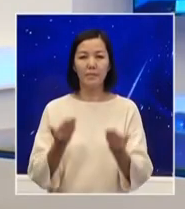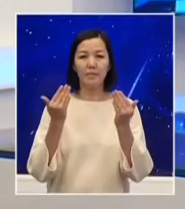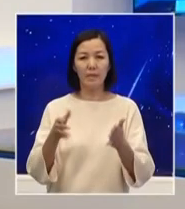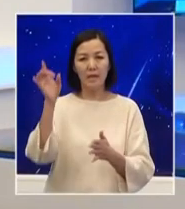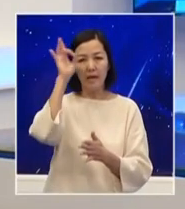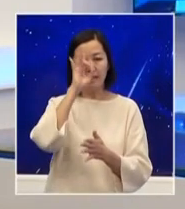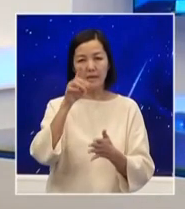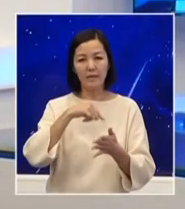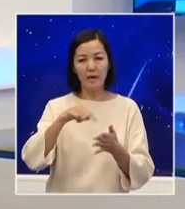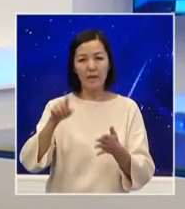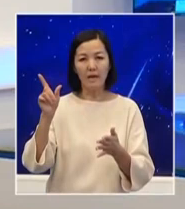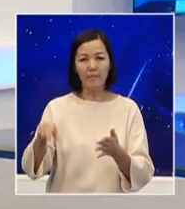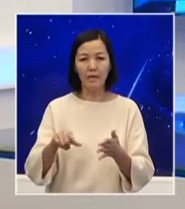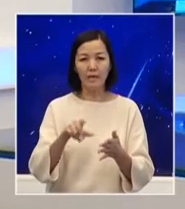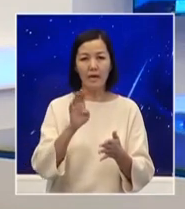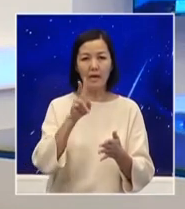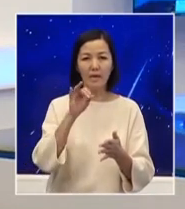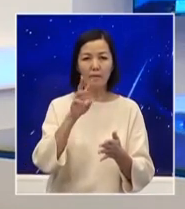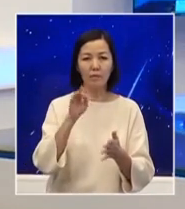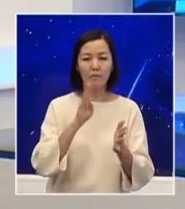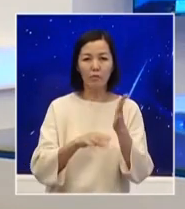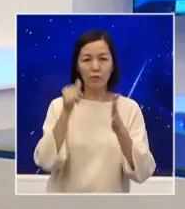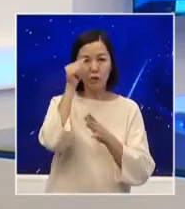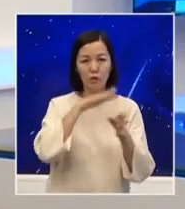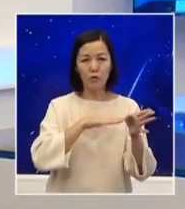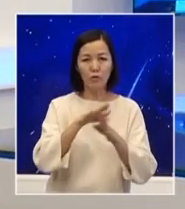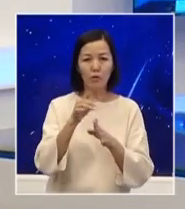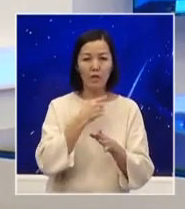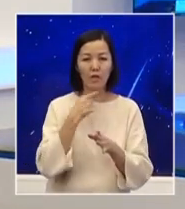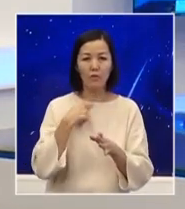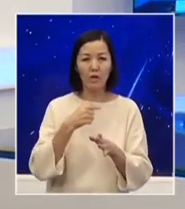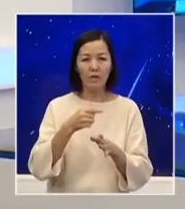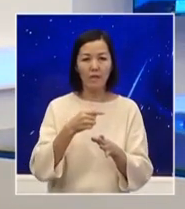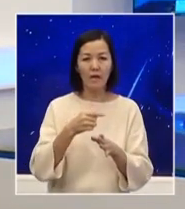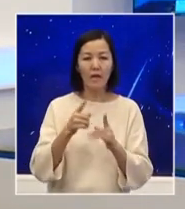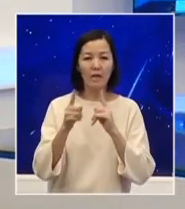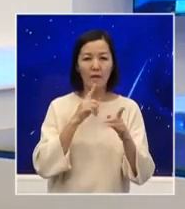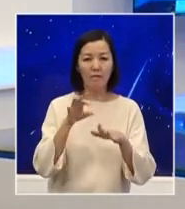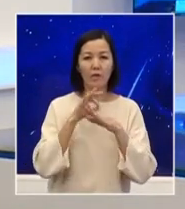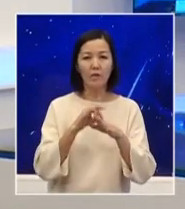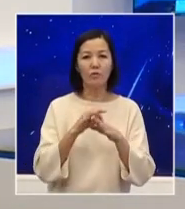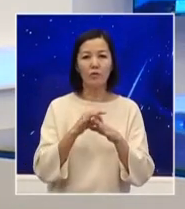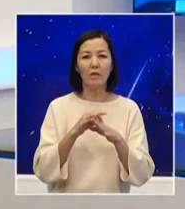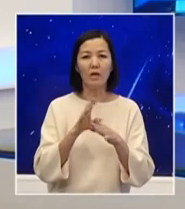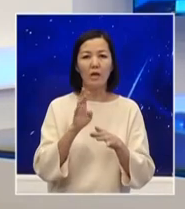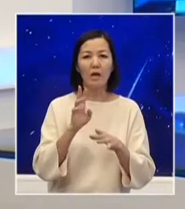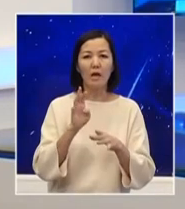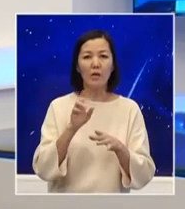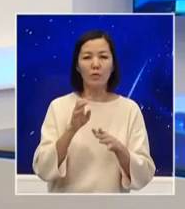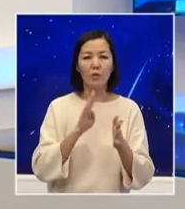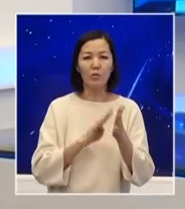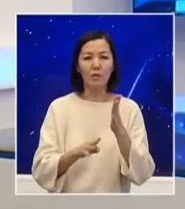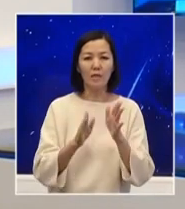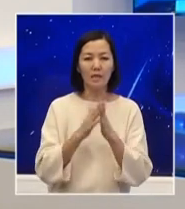Биыл белгілі қаламгер Ануар Әлімжановқа 90 жыл. Осыған орай Талдықорғанда ғылыми тәжірибелік конференция өтті. Аясында